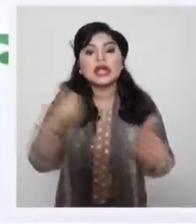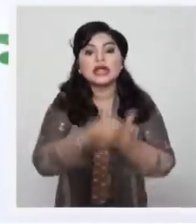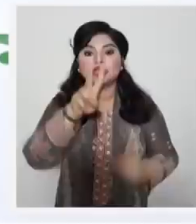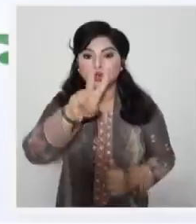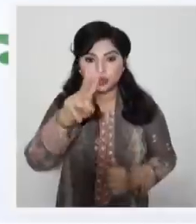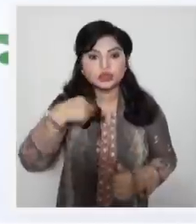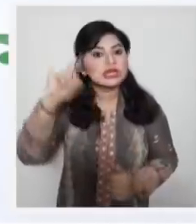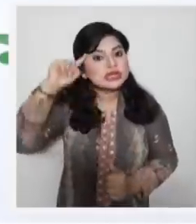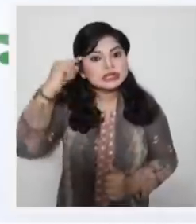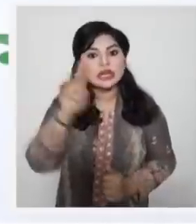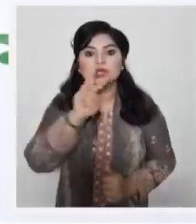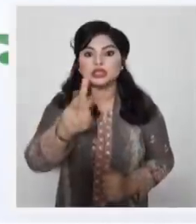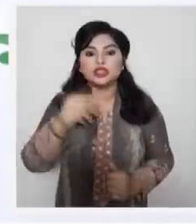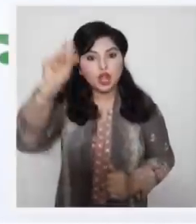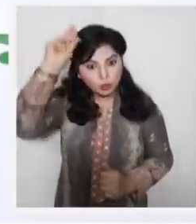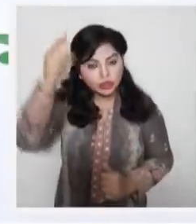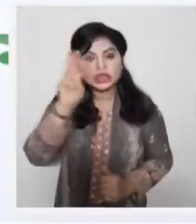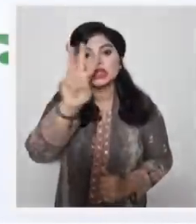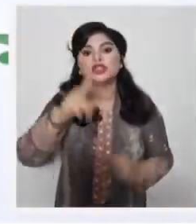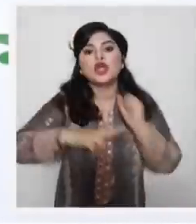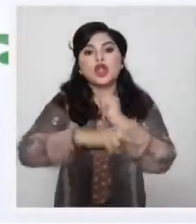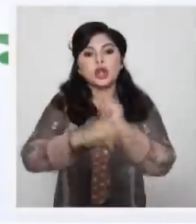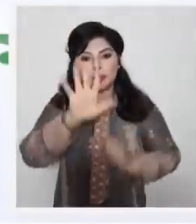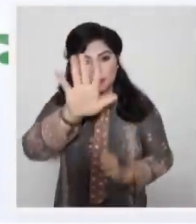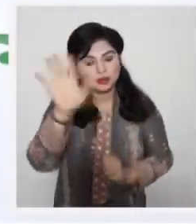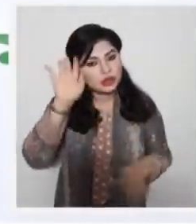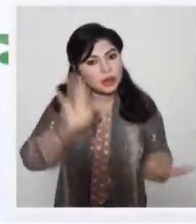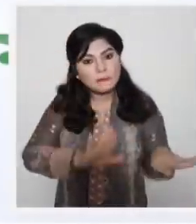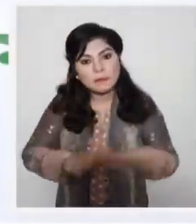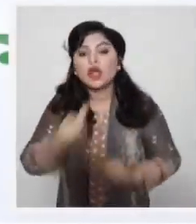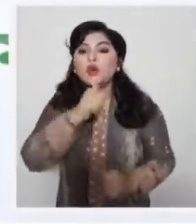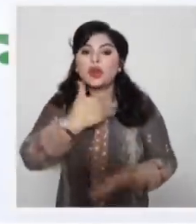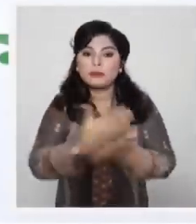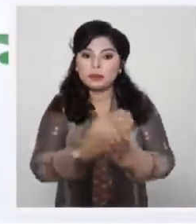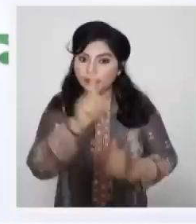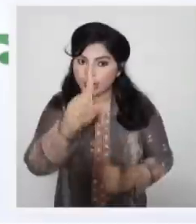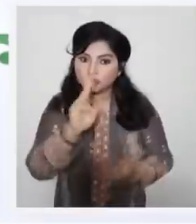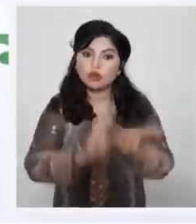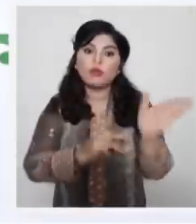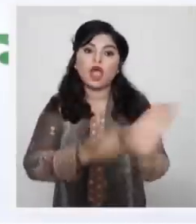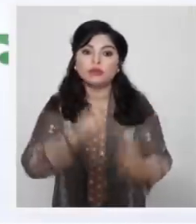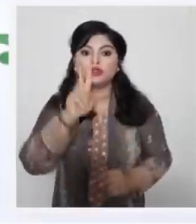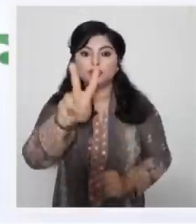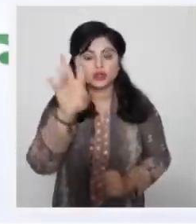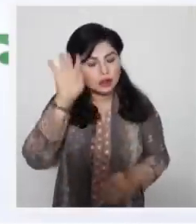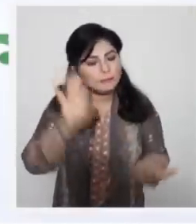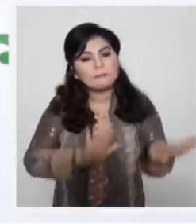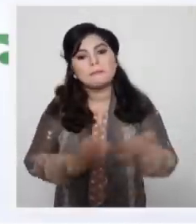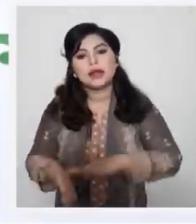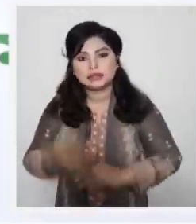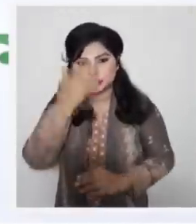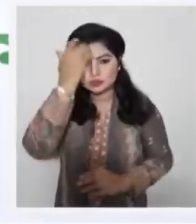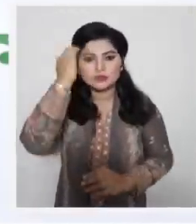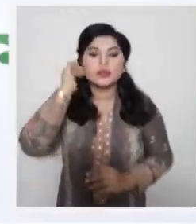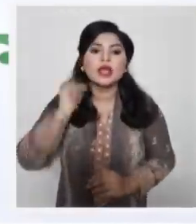ঢাকা বিভাগে 19 জন, চট্টগ্রাম বিভাগে 11 জন, রাজশাহী বিভাগে 2 জন, সিলেট বিভাগে 3 জন, বরিশাল বিভাগে 3 জন, রংপুর বিভাগে